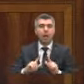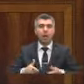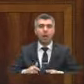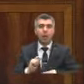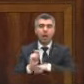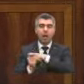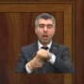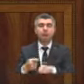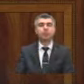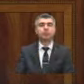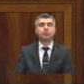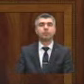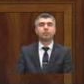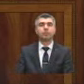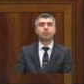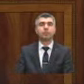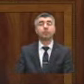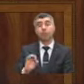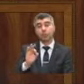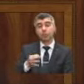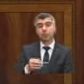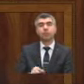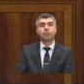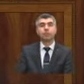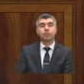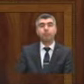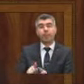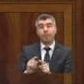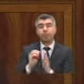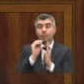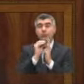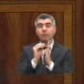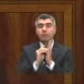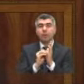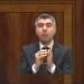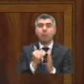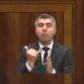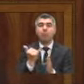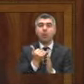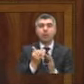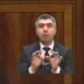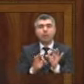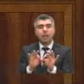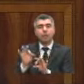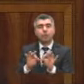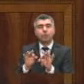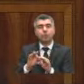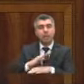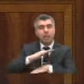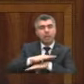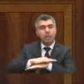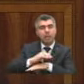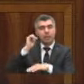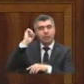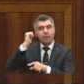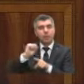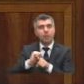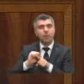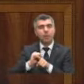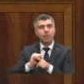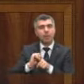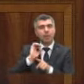القروي، باعتبار هذا المحور يندرج ضمن أهم استراتيجيات التربية والتكوين